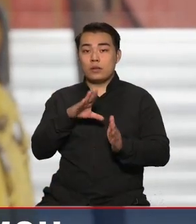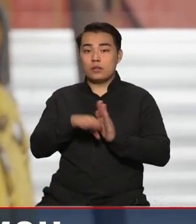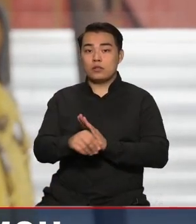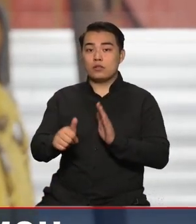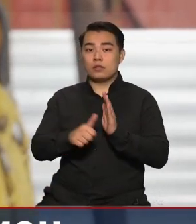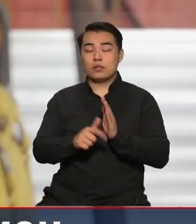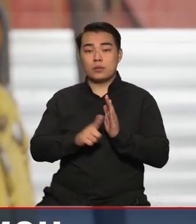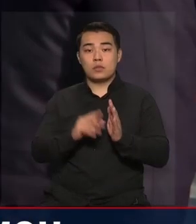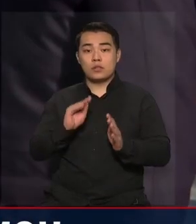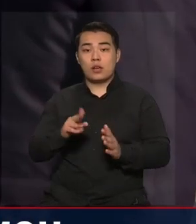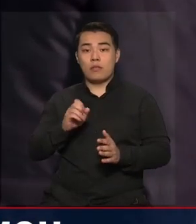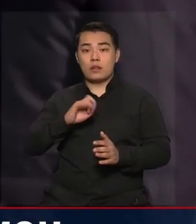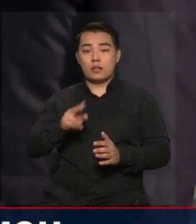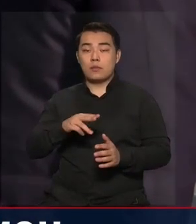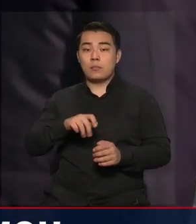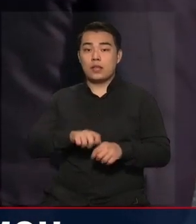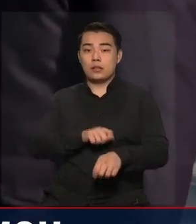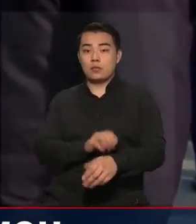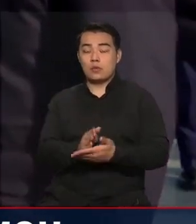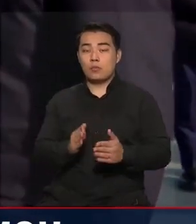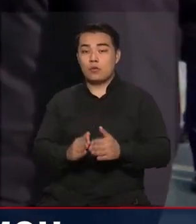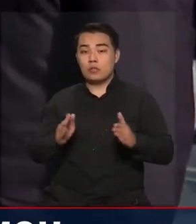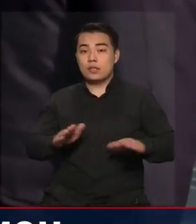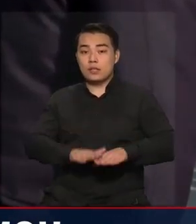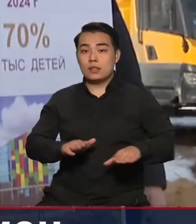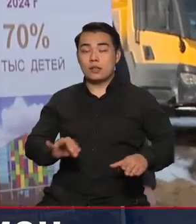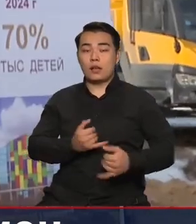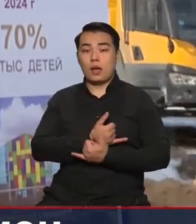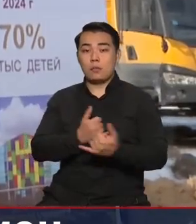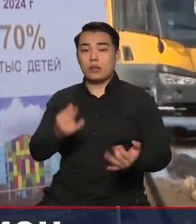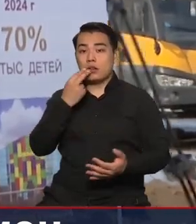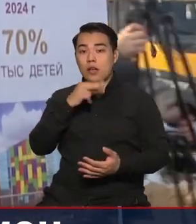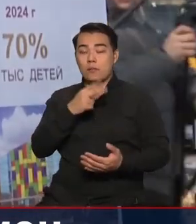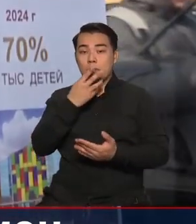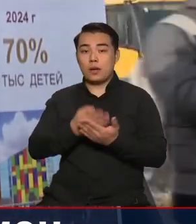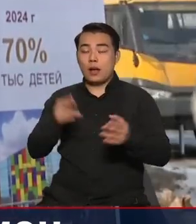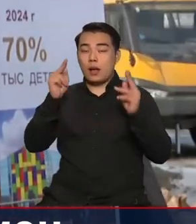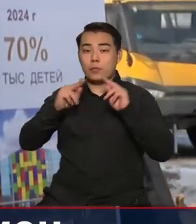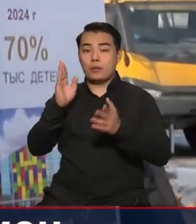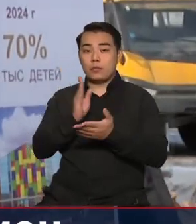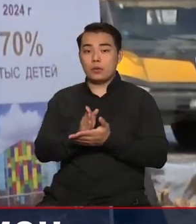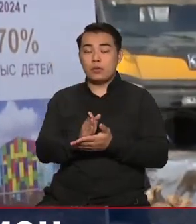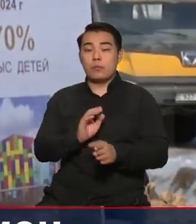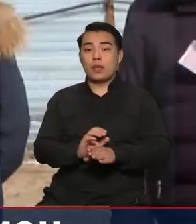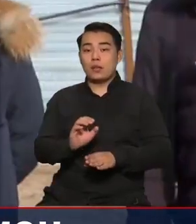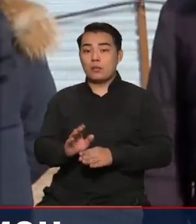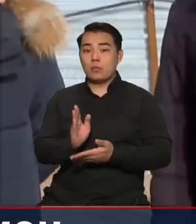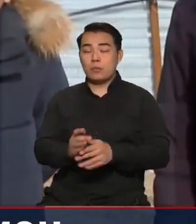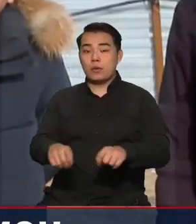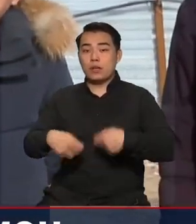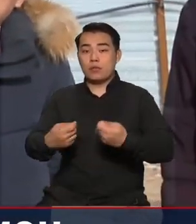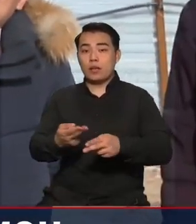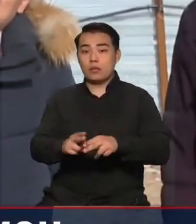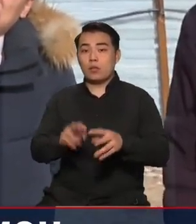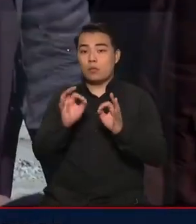тысяч квадратных метров, что позволит не только охватить как можно больше детей, но и обеспечить их качественным дополнительным образованием. В эксплуатацию объект планируют сдать уже